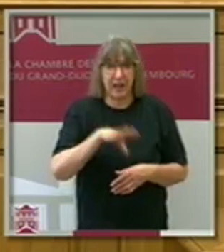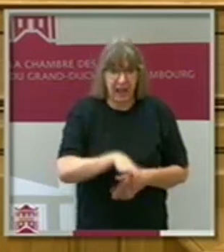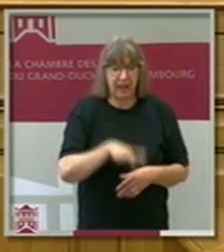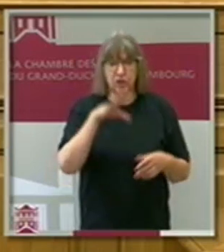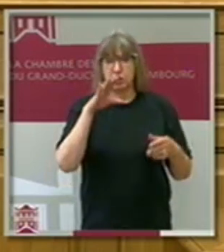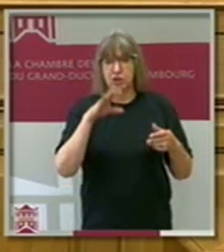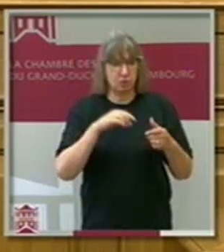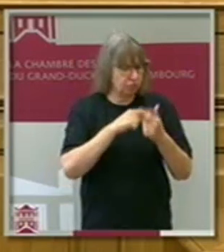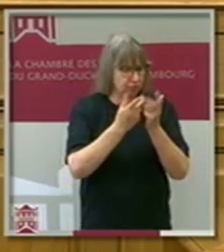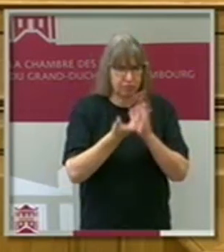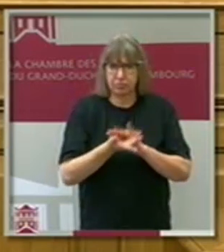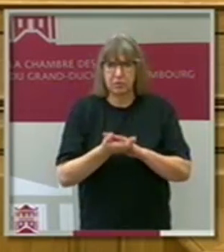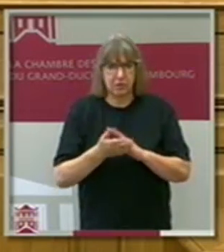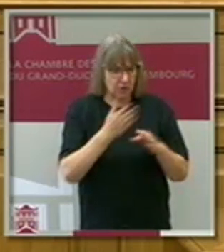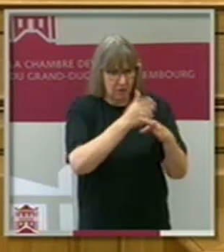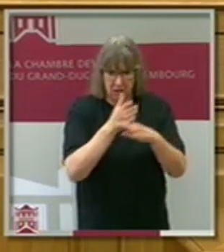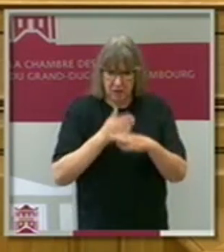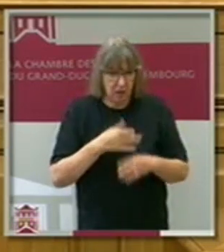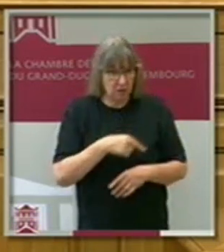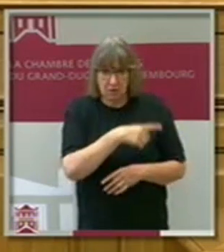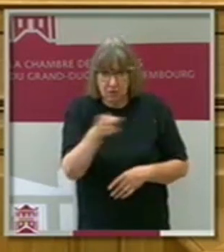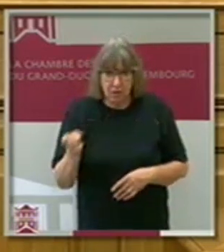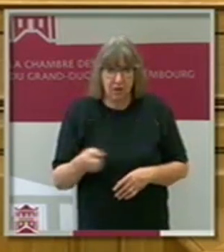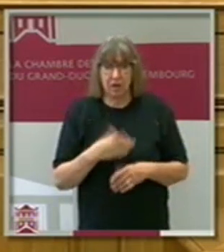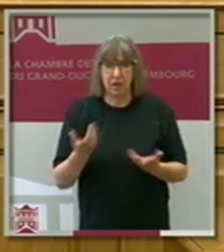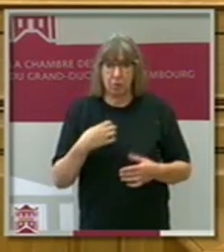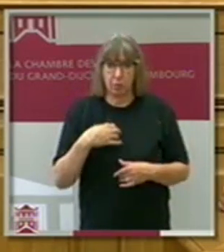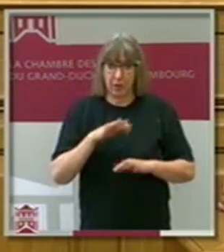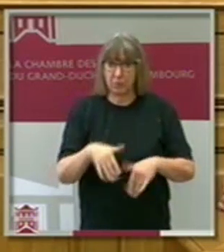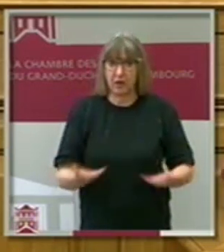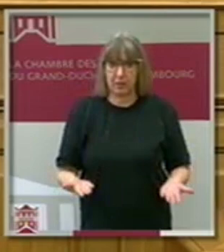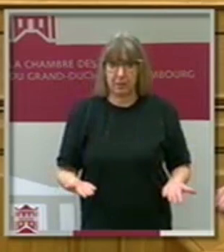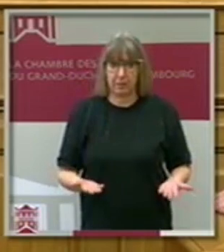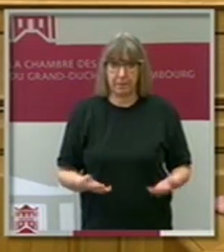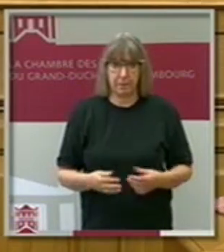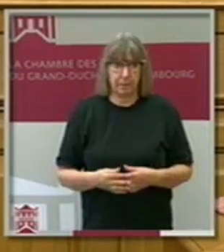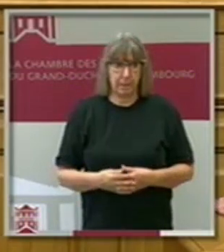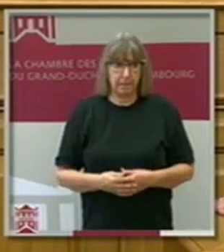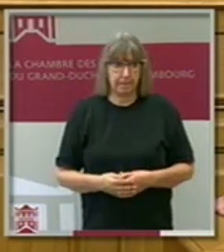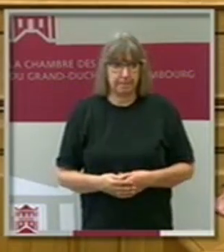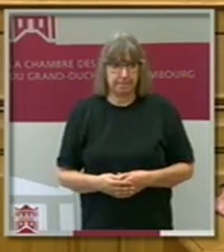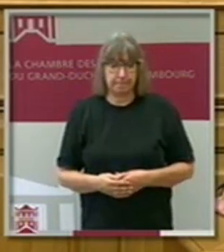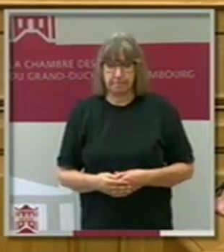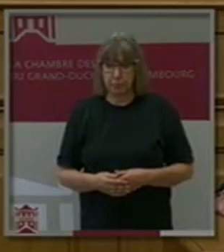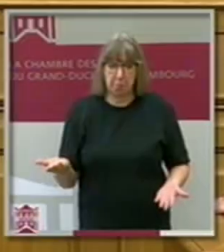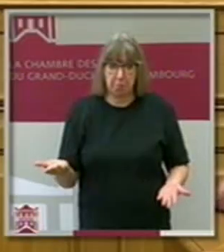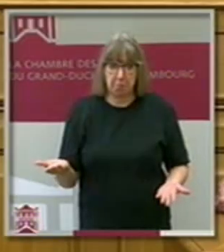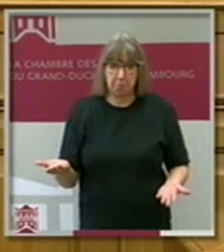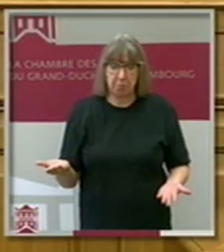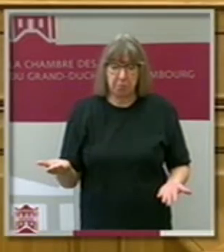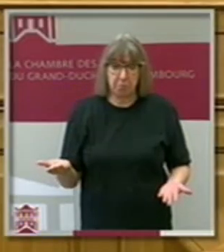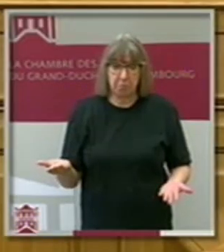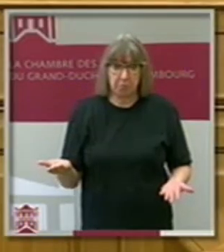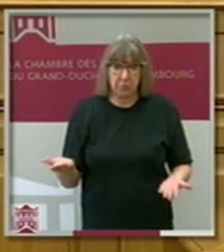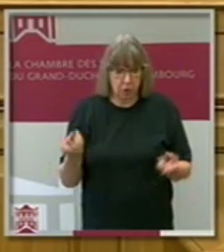Herr Präsident, für was haben wir überhaupt den zweiten Prison gebaut? Was muss